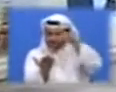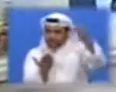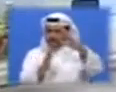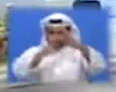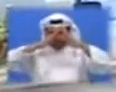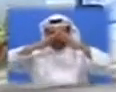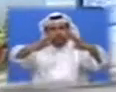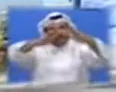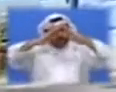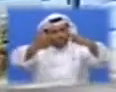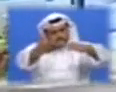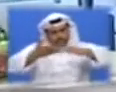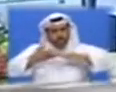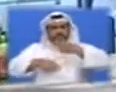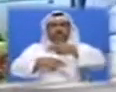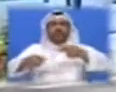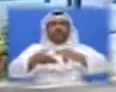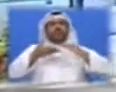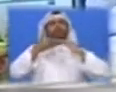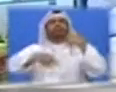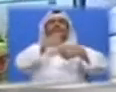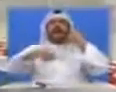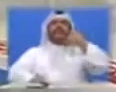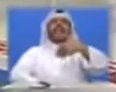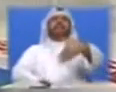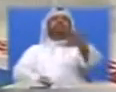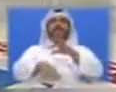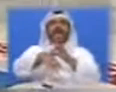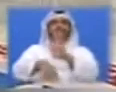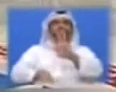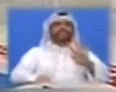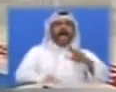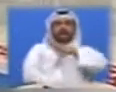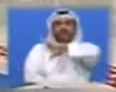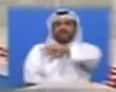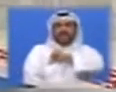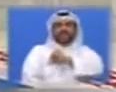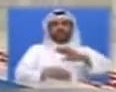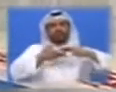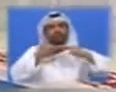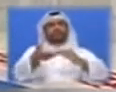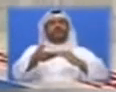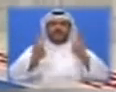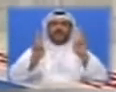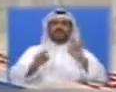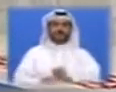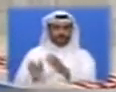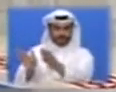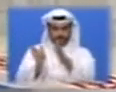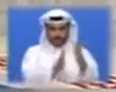بشكر دوله الكويت ل دعمها ومساندتها للشعب الفلسطيني ونصره قضيته العادله